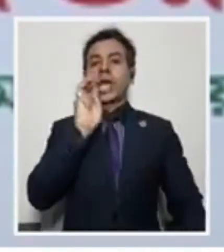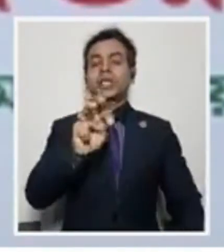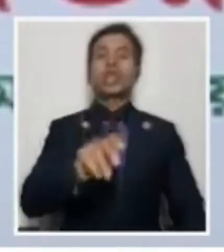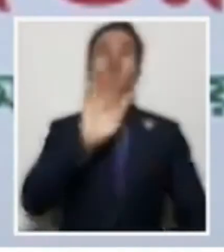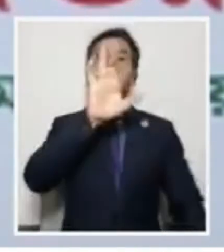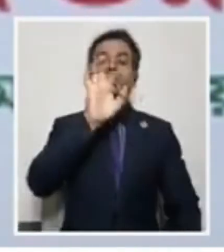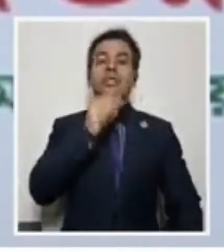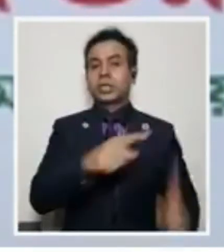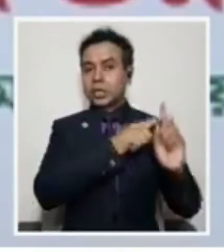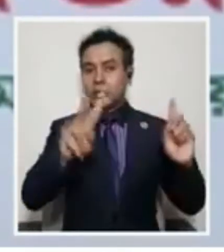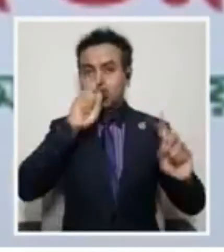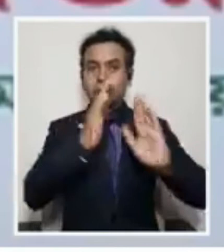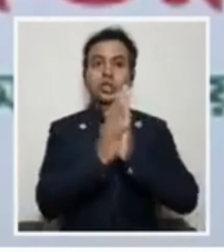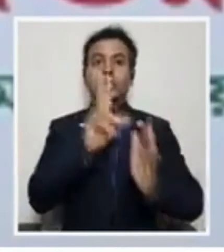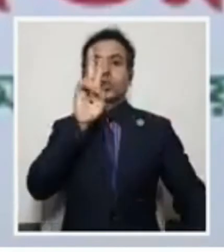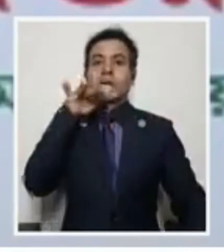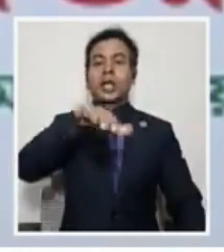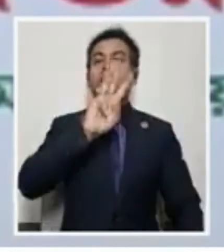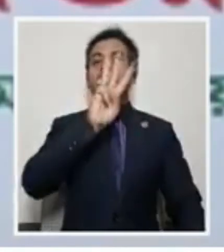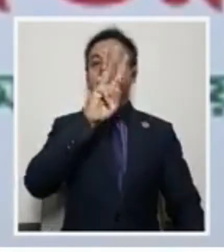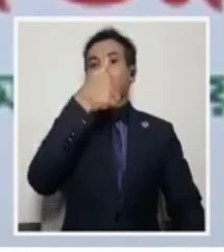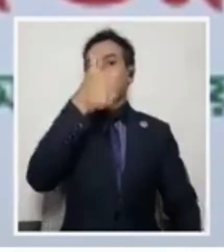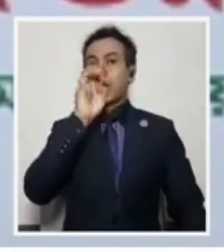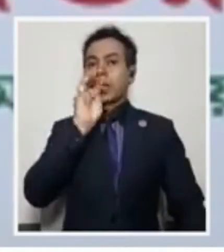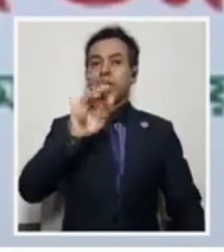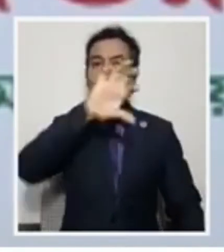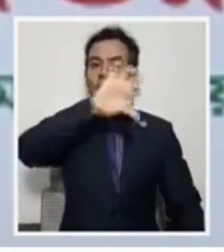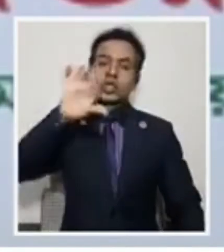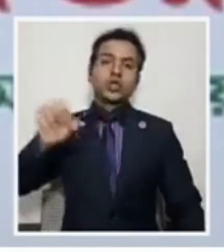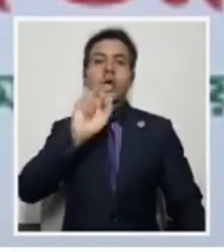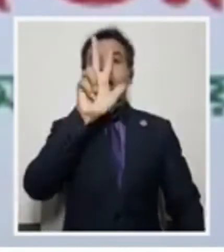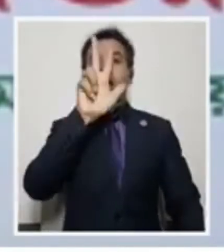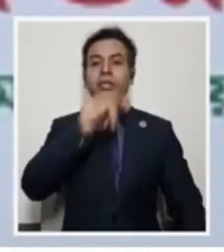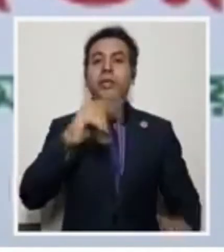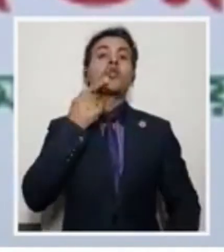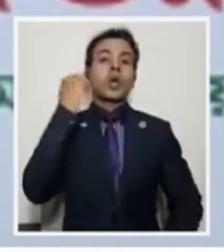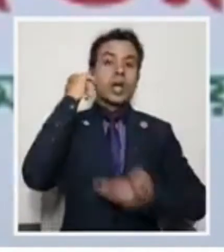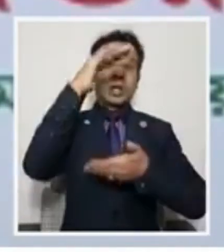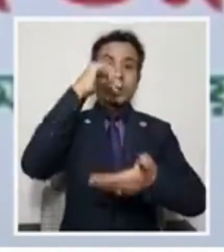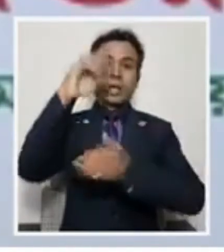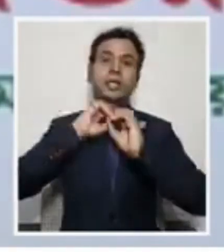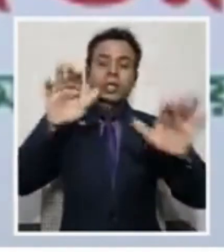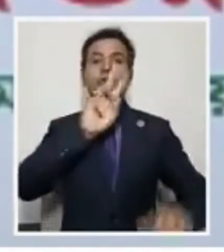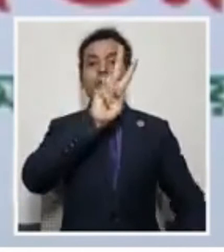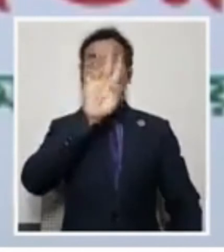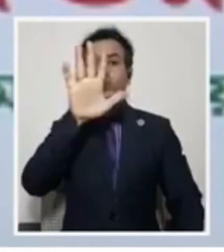2,36,908টি। বিতরণ হয়েছে 24 ঘন্টায় 25,750টি, এ পর্যন্ত